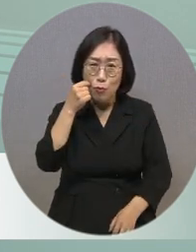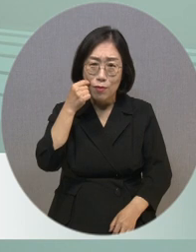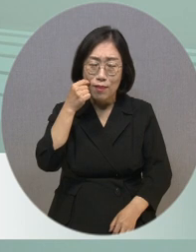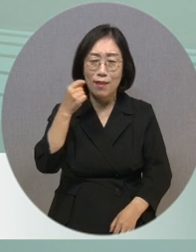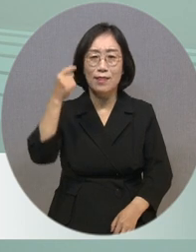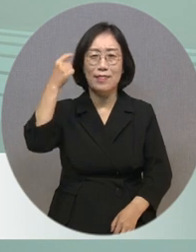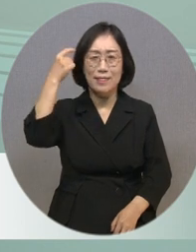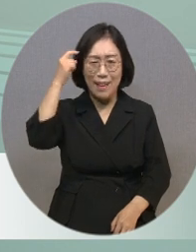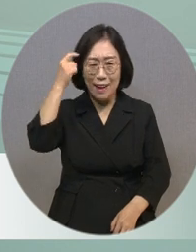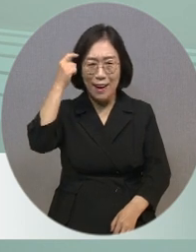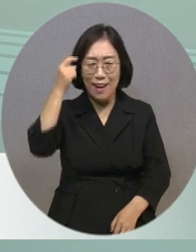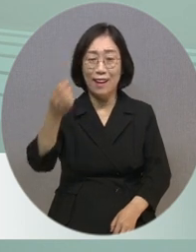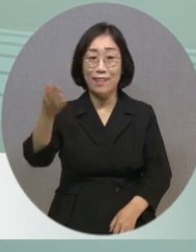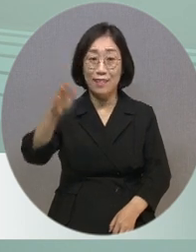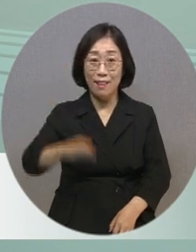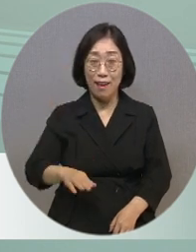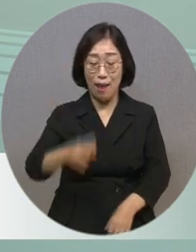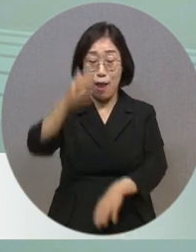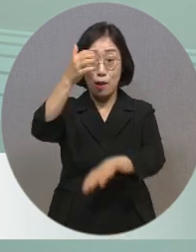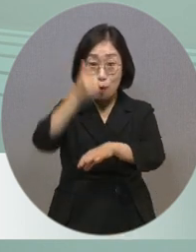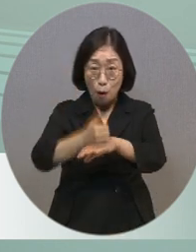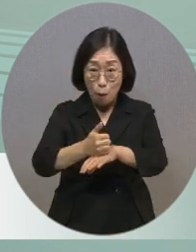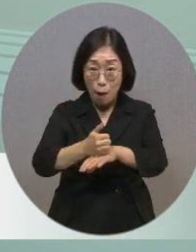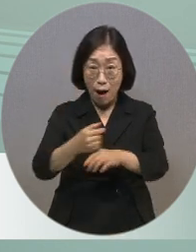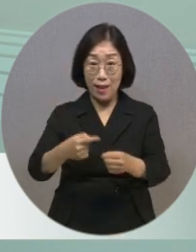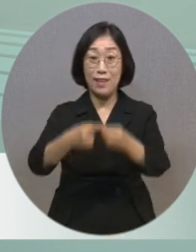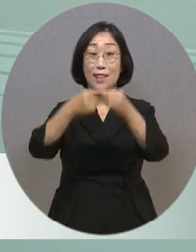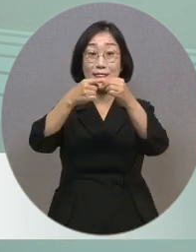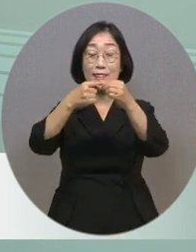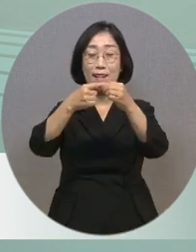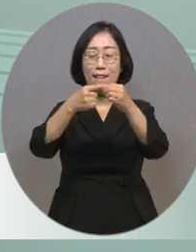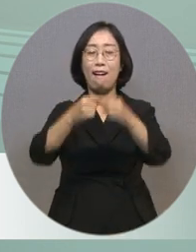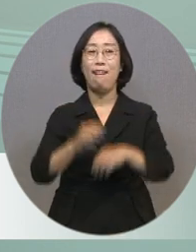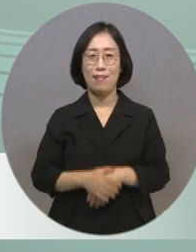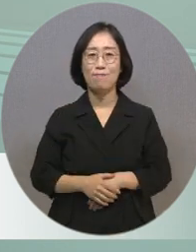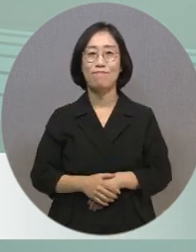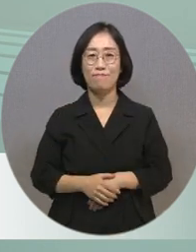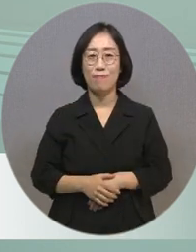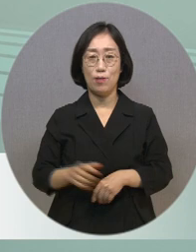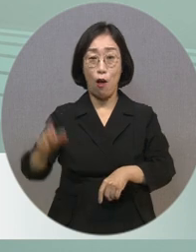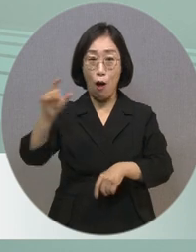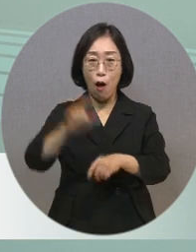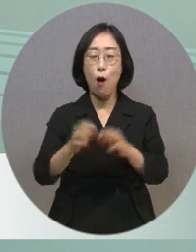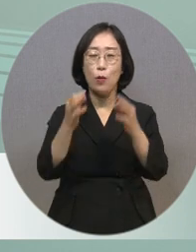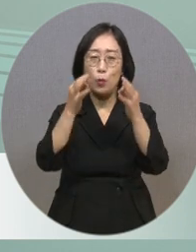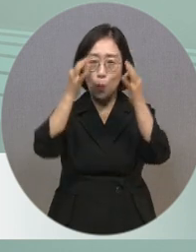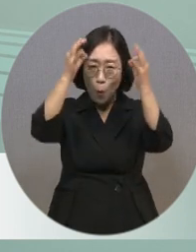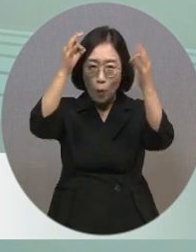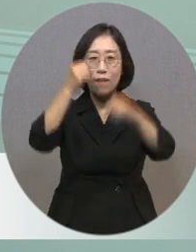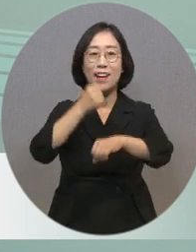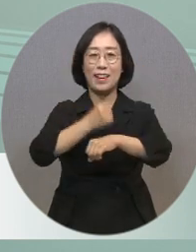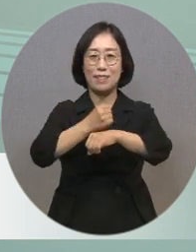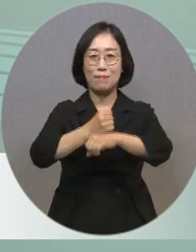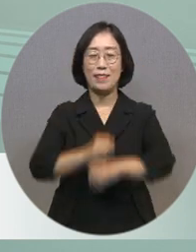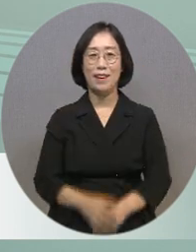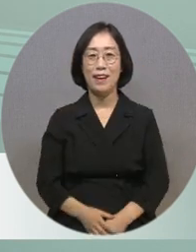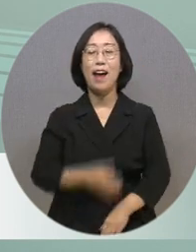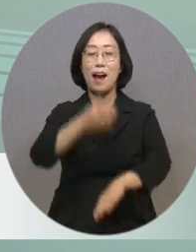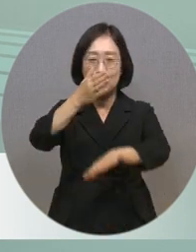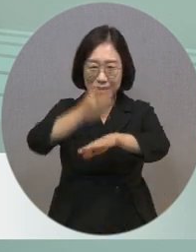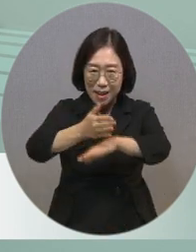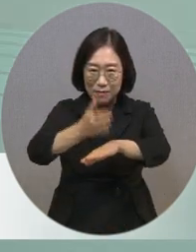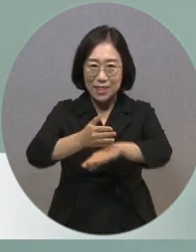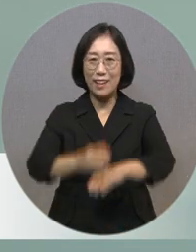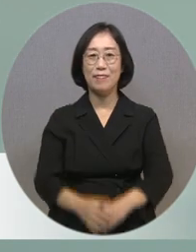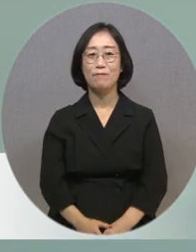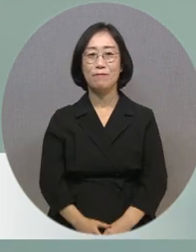것 같았는데 하다 보니까 1등이 됐어요. 더 노력하도록 하겠습니다.